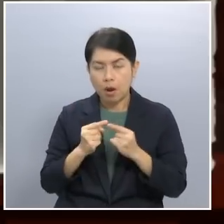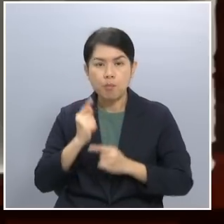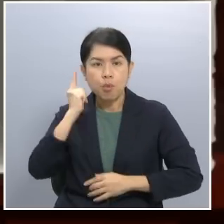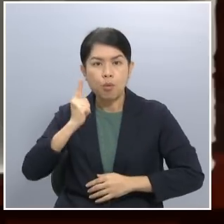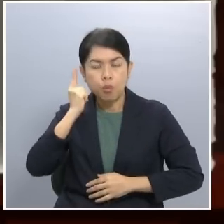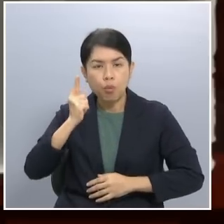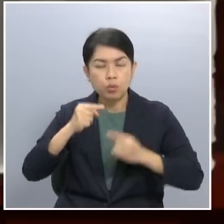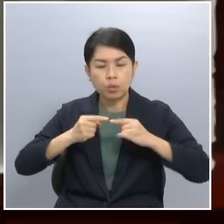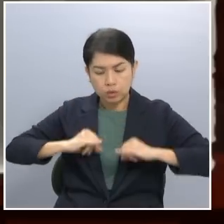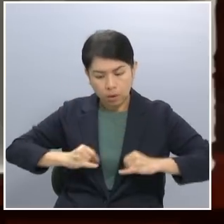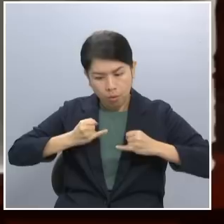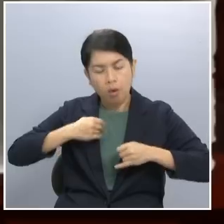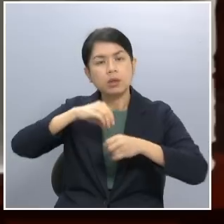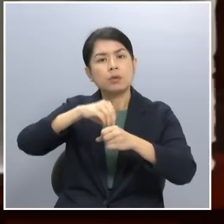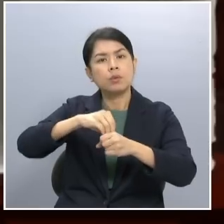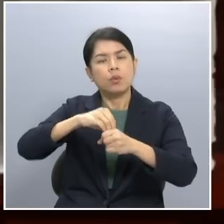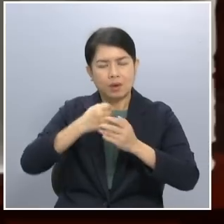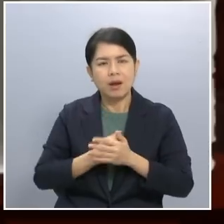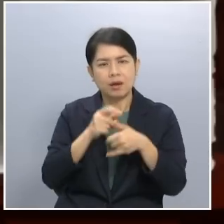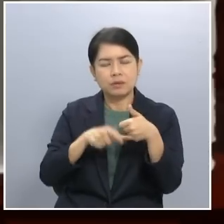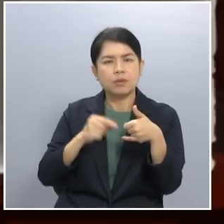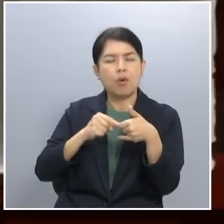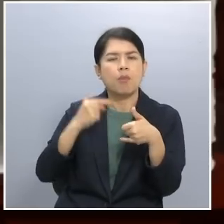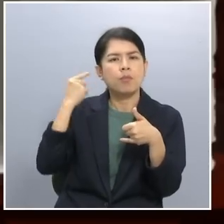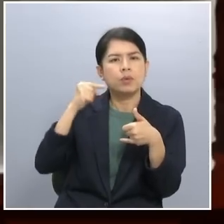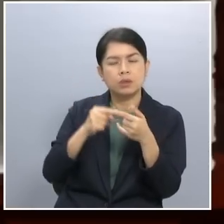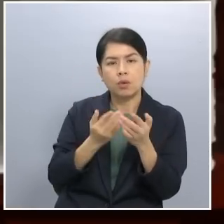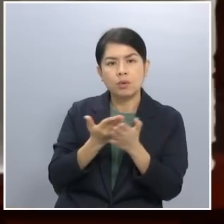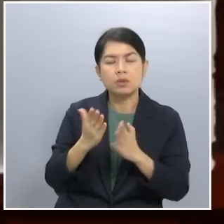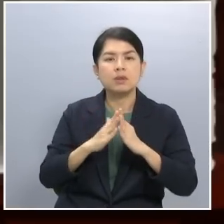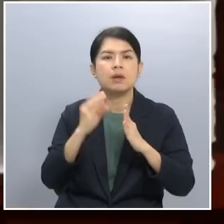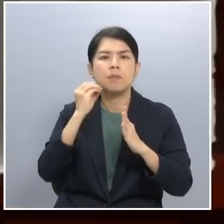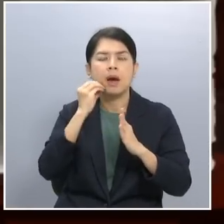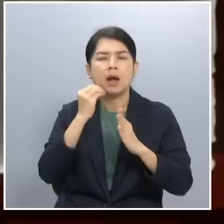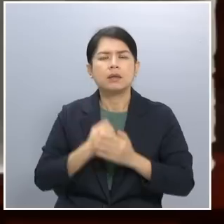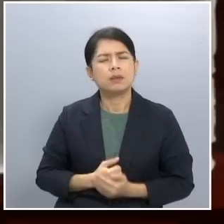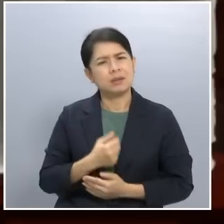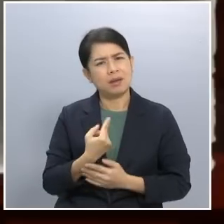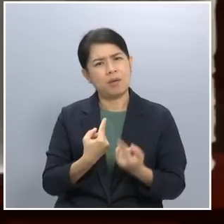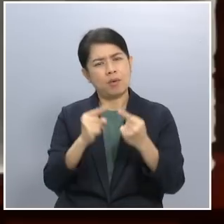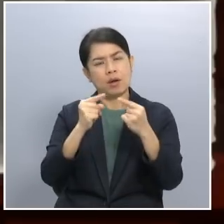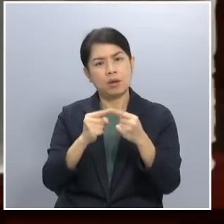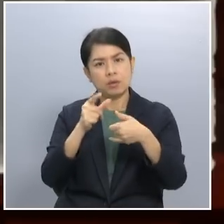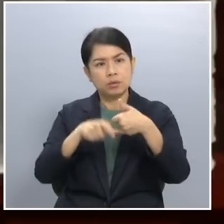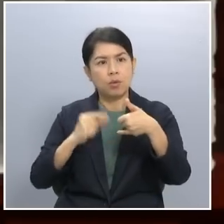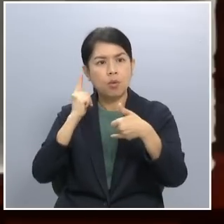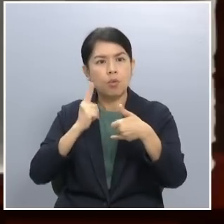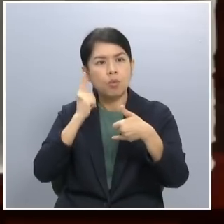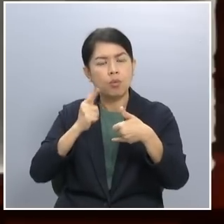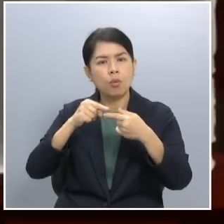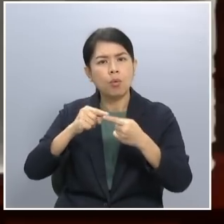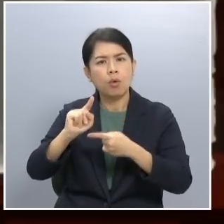ได้รู้อะไรก็เข้ามาซื้อไปแต่ปรากฏพอมาซื้อไปทางฝั่งของลุงเดชาเนี่ยแกยังไม่ออกจากบ้านไง